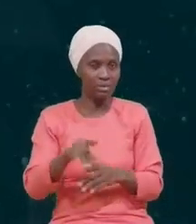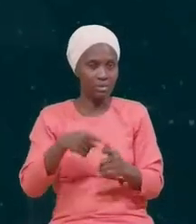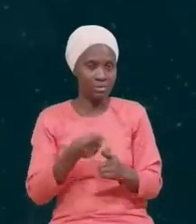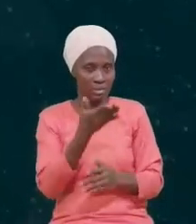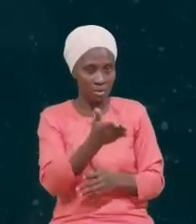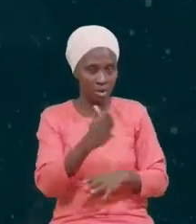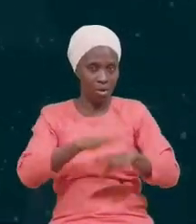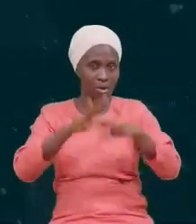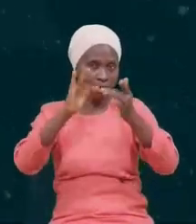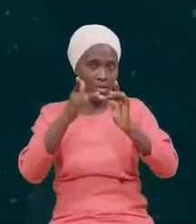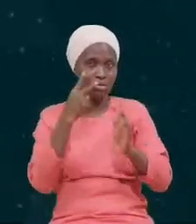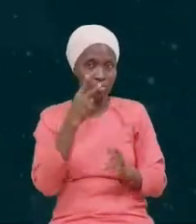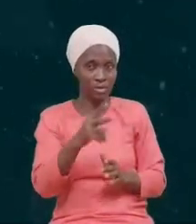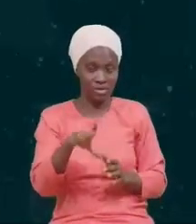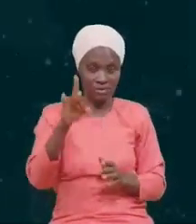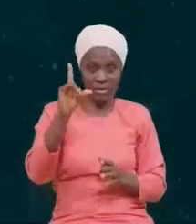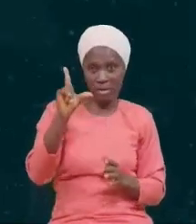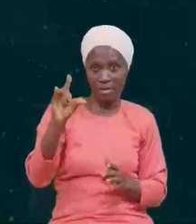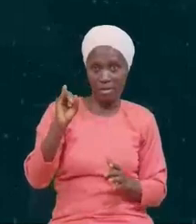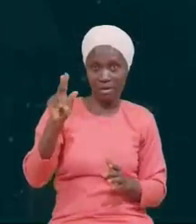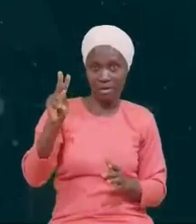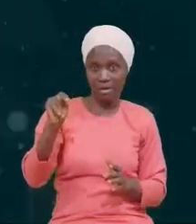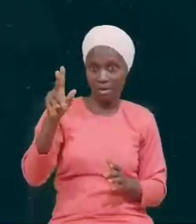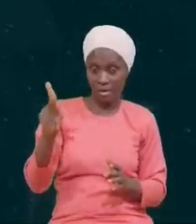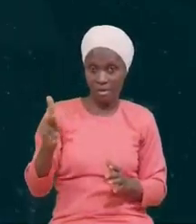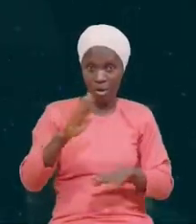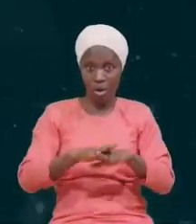que vous allez voir au bas de votre